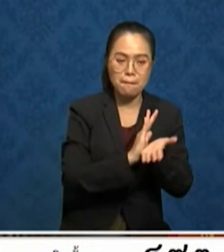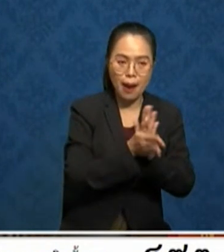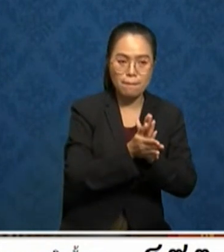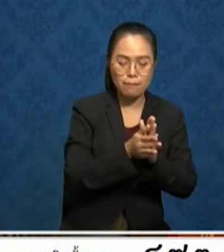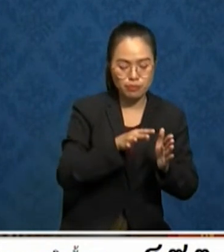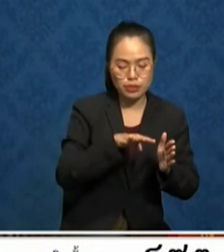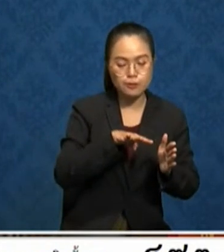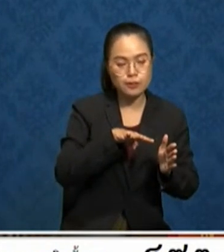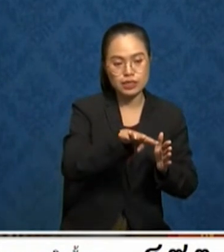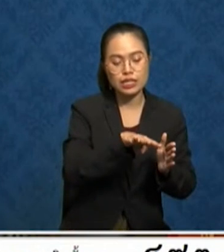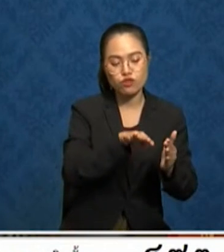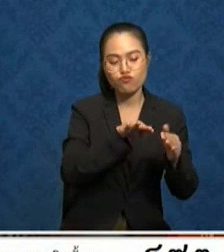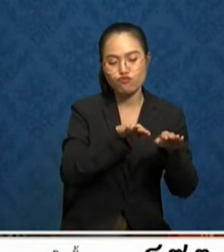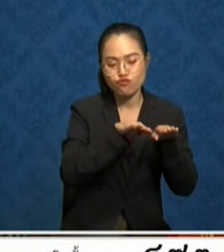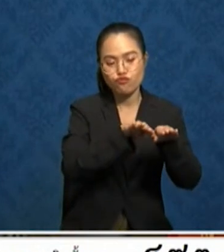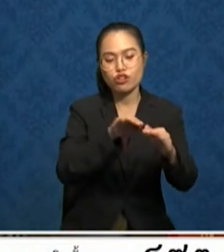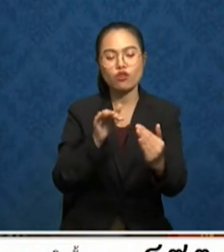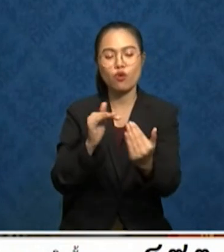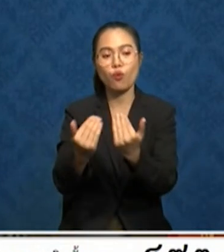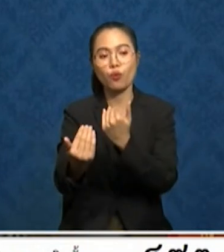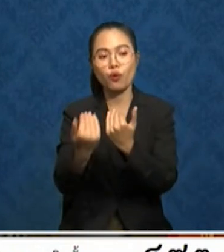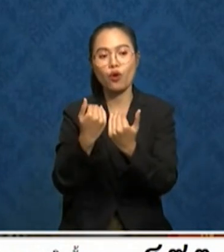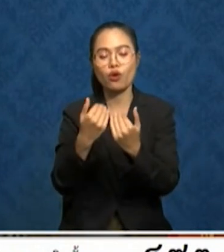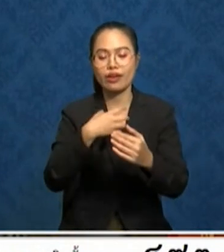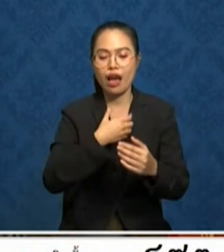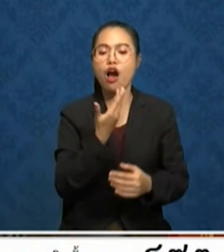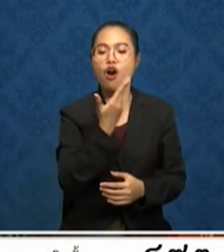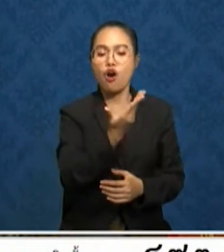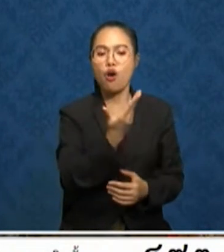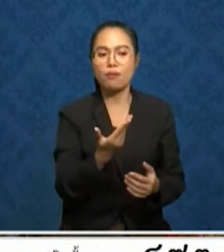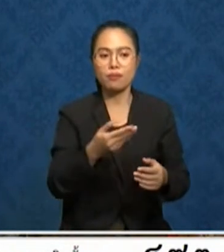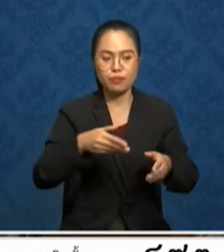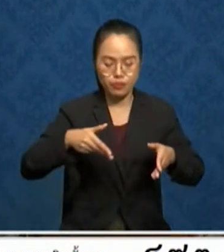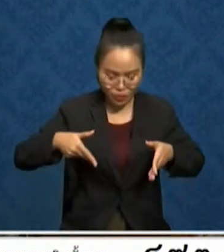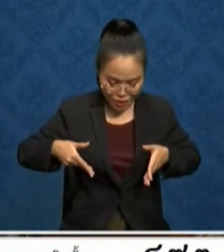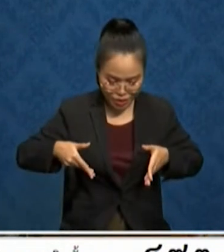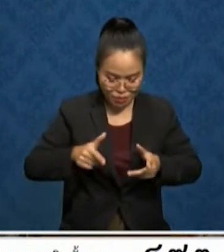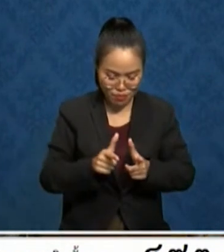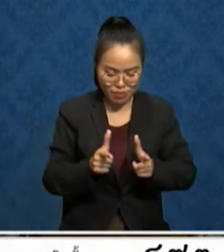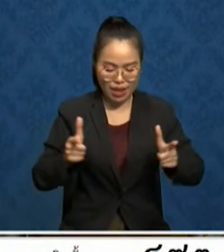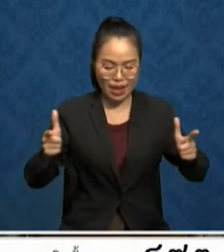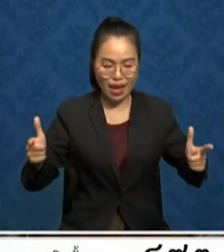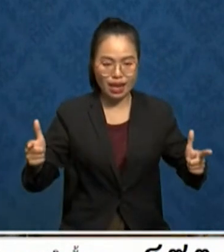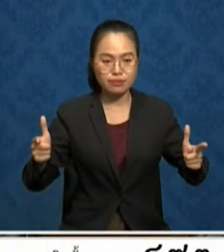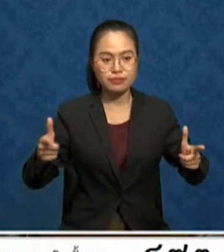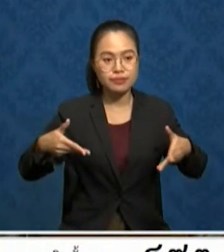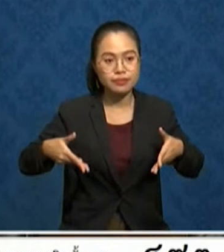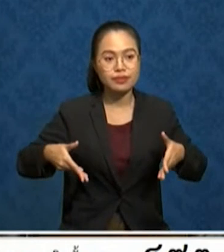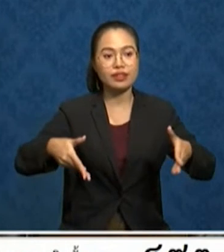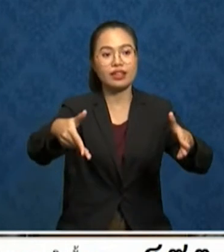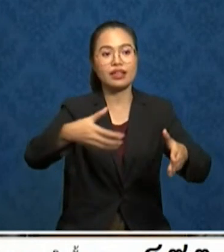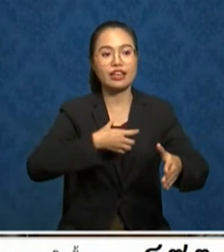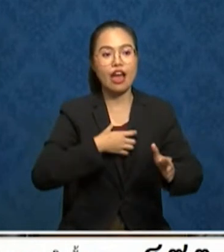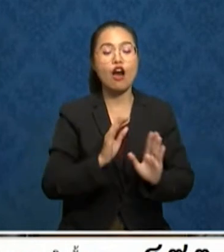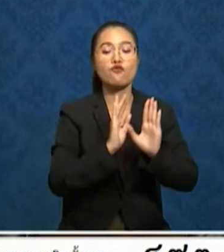ที่สัญจรเส้นทางเนี่ยได้ร้องขอให้ขยายถนนเป็น4เลนตลอดเส้นทางจึงฝากท่านประธานถึงกรมทางห